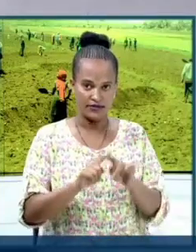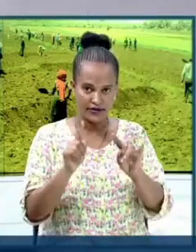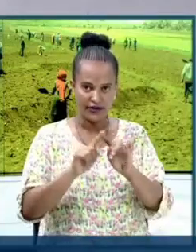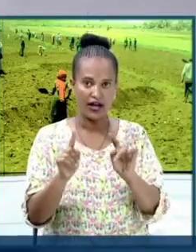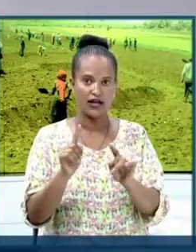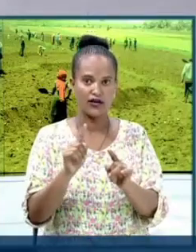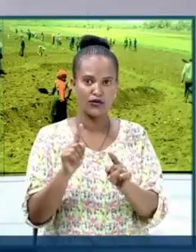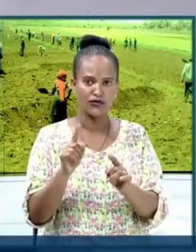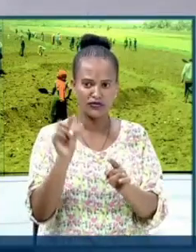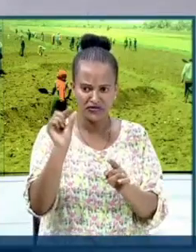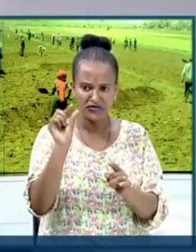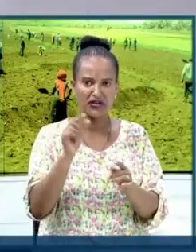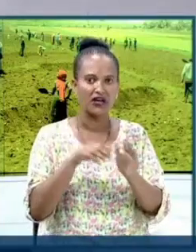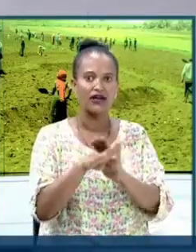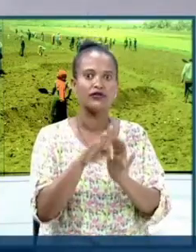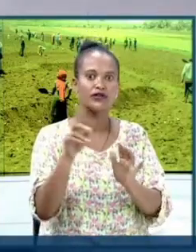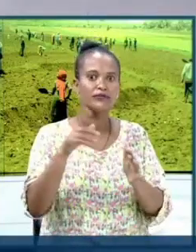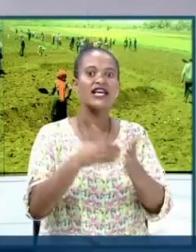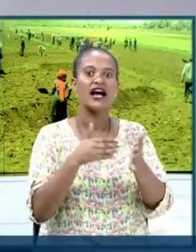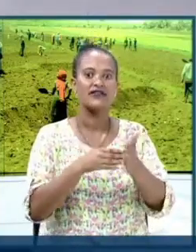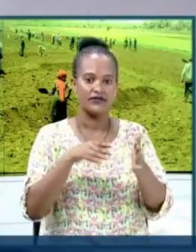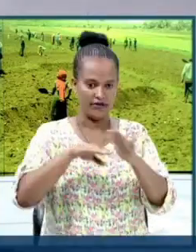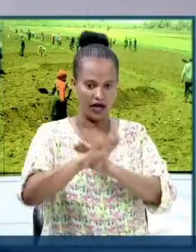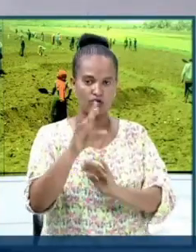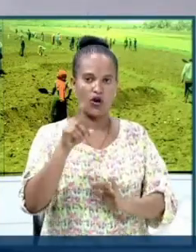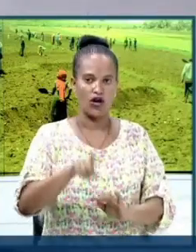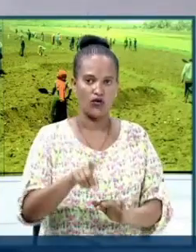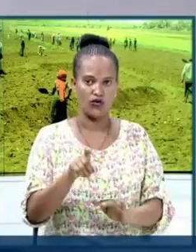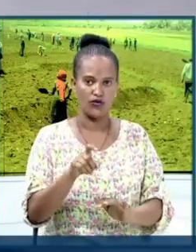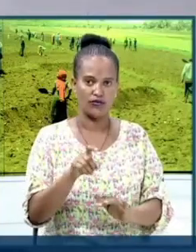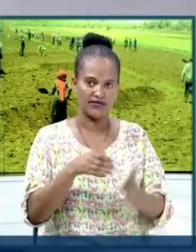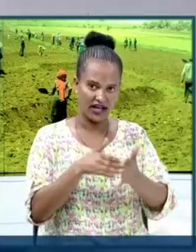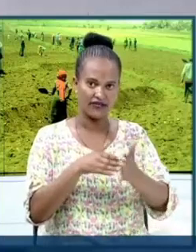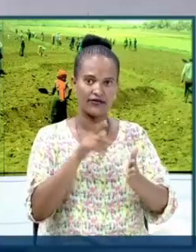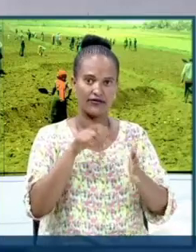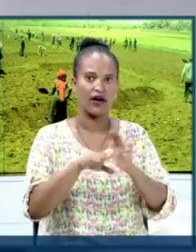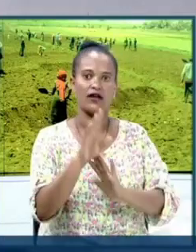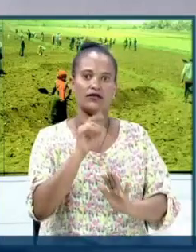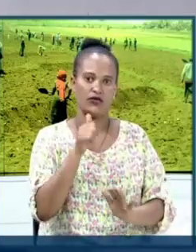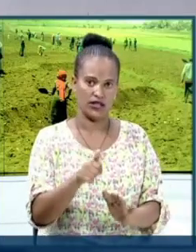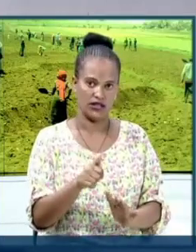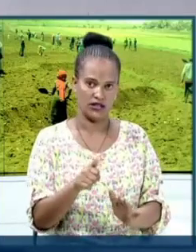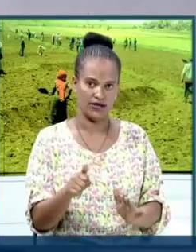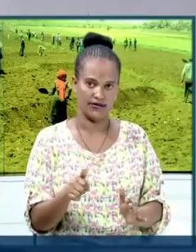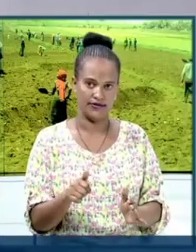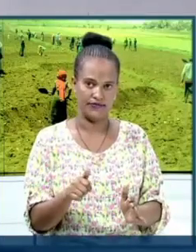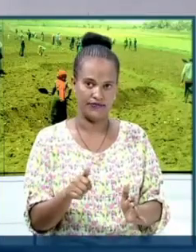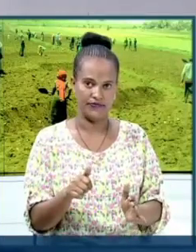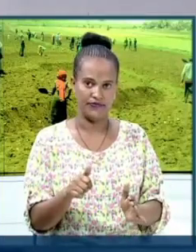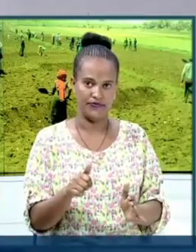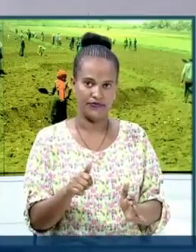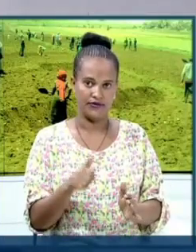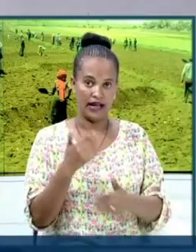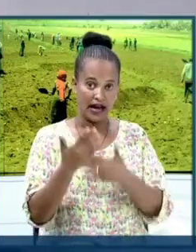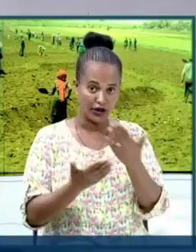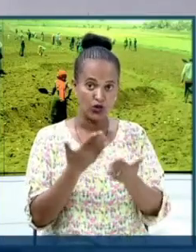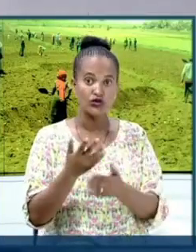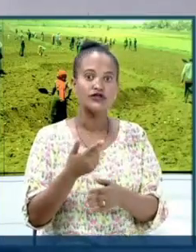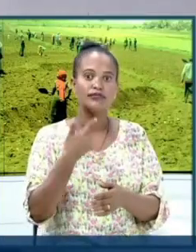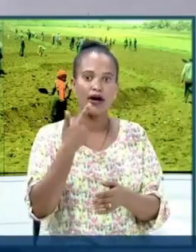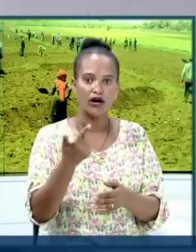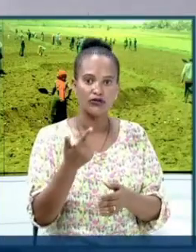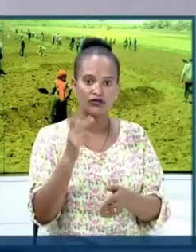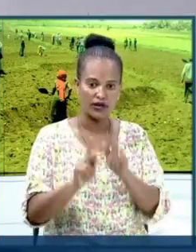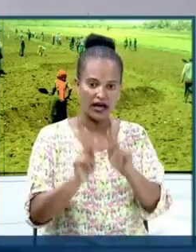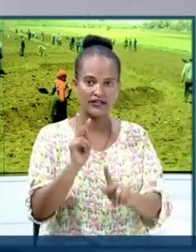ብዝተፈላለየና ተቆናጠረ ይኣቱ እዩ፣ ግን ብዘይ ዓንቀፍቀፍ ክኣቱ ኣለዎ። ብዘይ ዓንቀፍቀፍ ኣይኣትወን። እቶም ኣገልግሎታት ዝበሃሉ ናይ